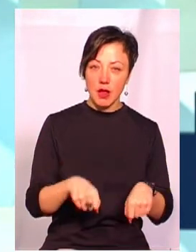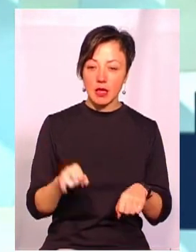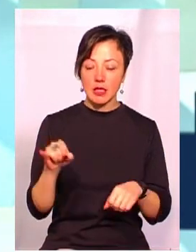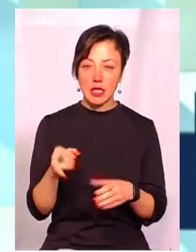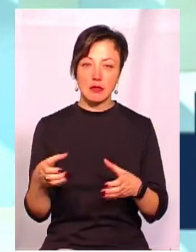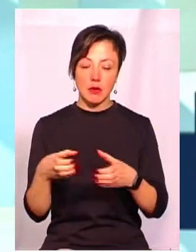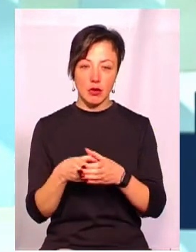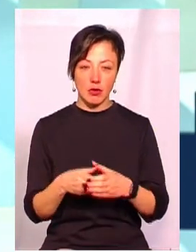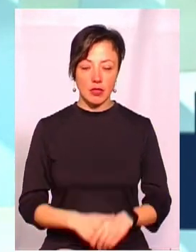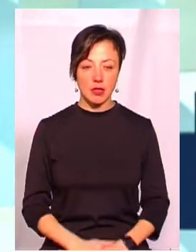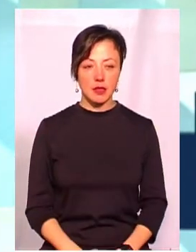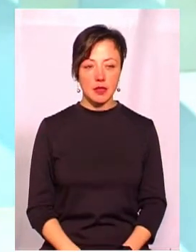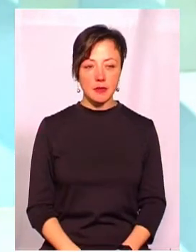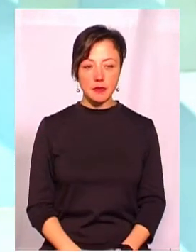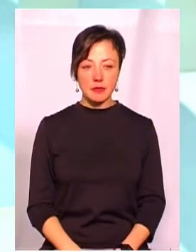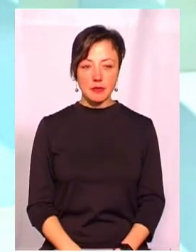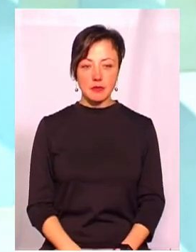і спільноти.